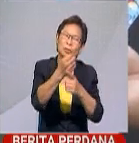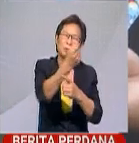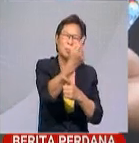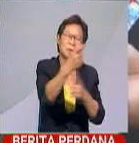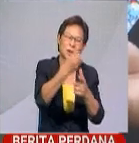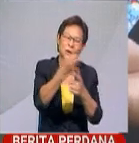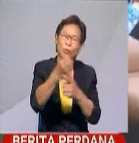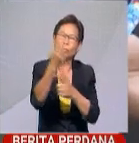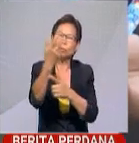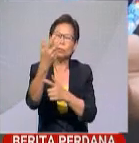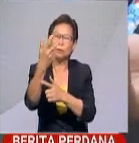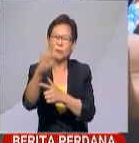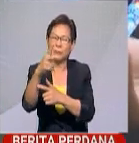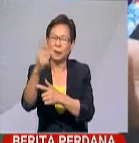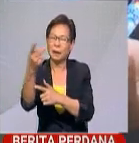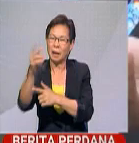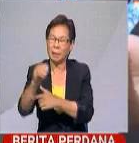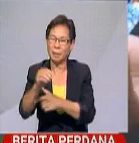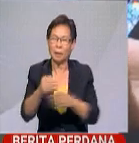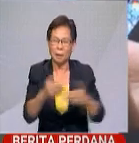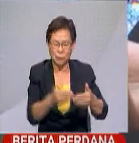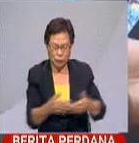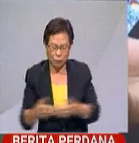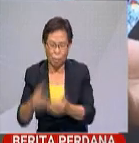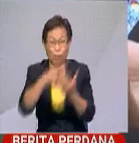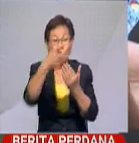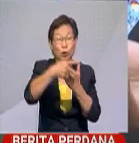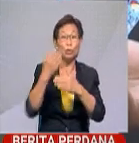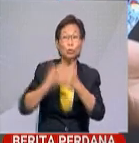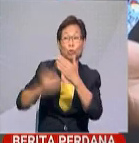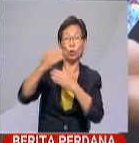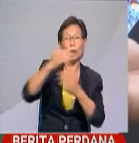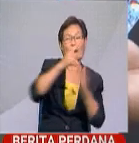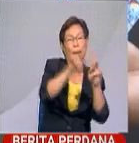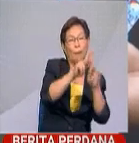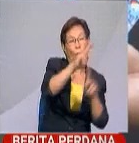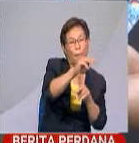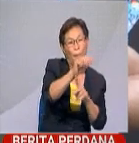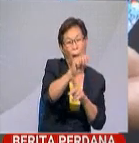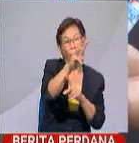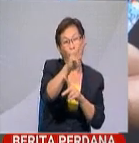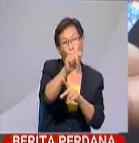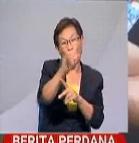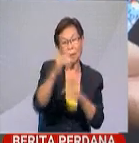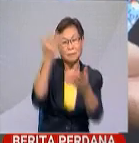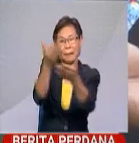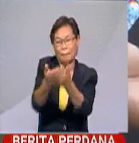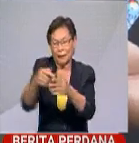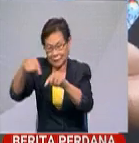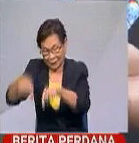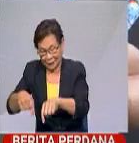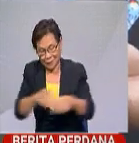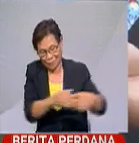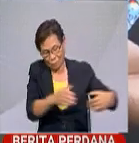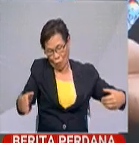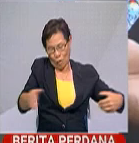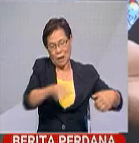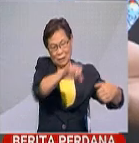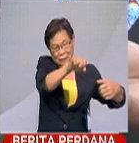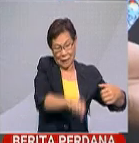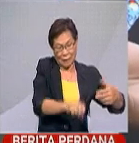kilometer. Dia akan cover, akan sambung daripada projek yang sedia ada di Kampung Mawai sehingga ke sini. So dia akan cover di bahagian